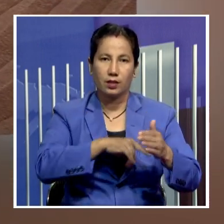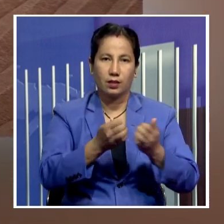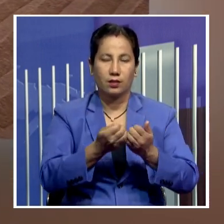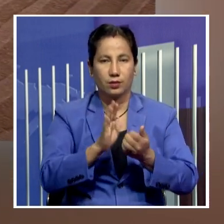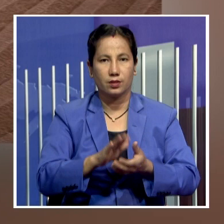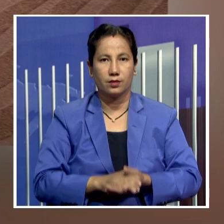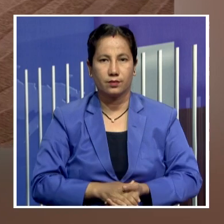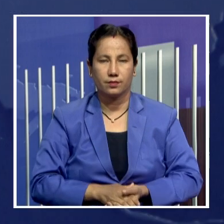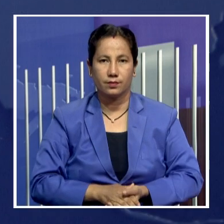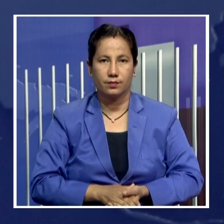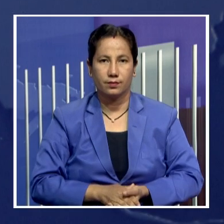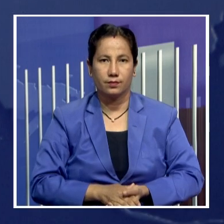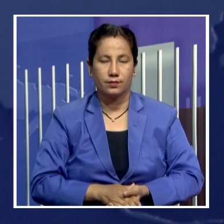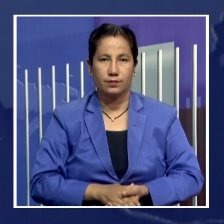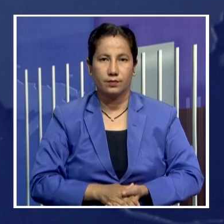छ।